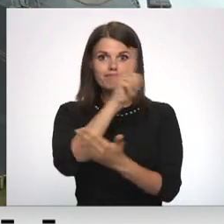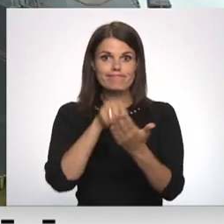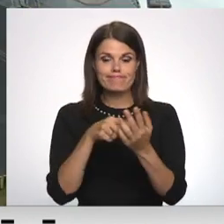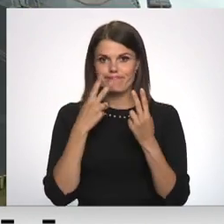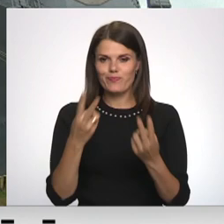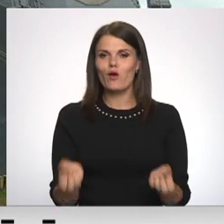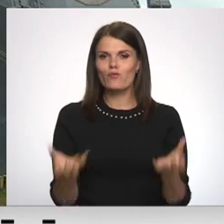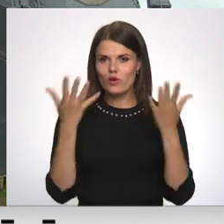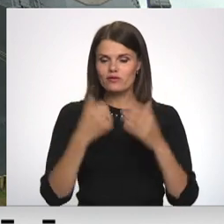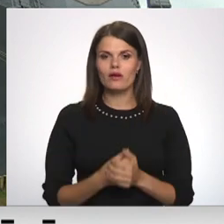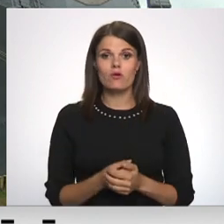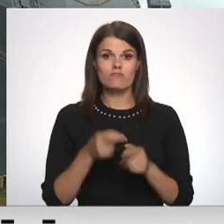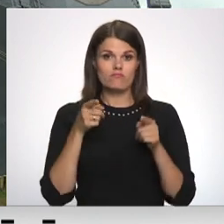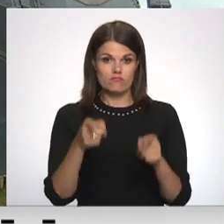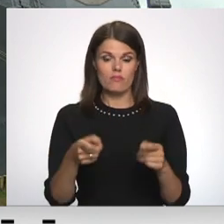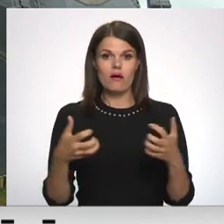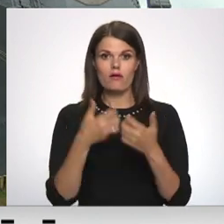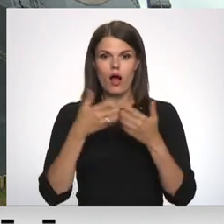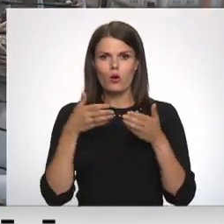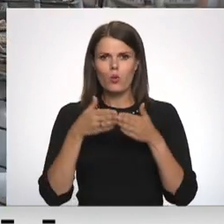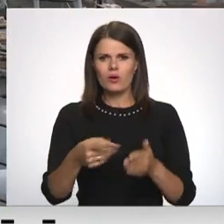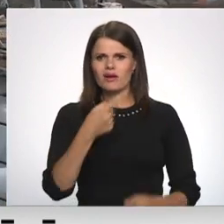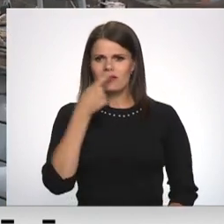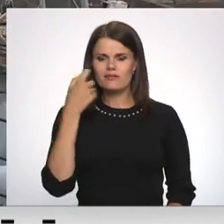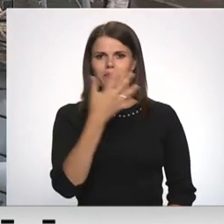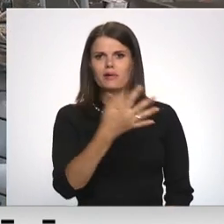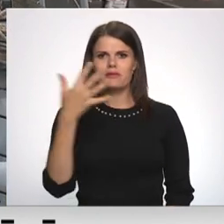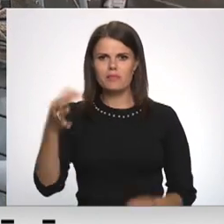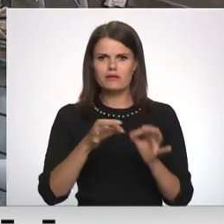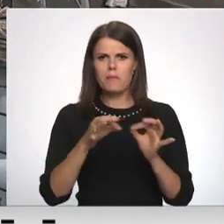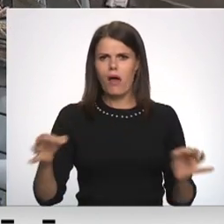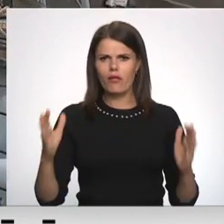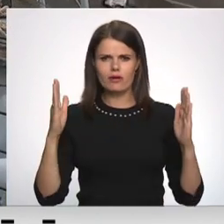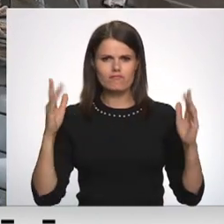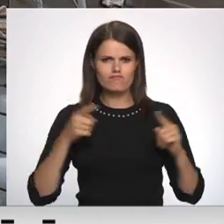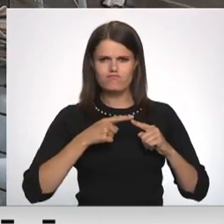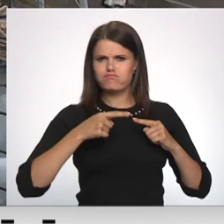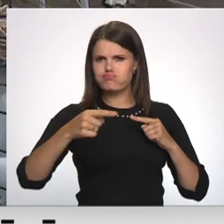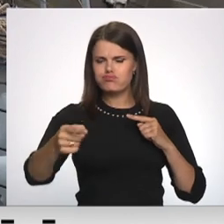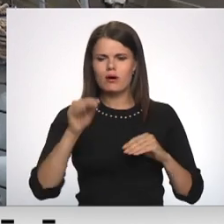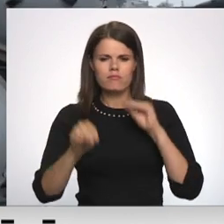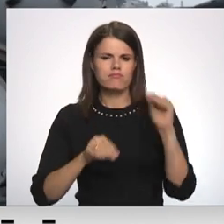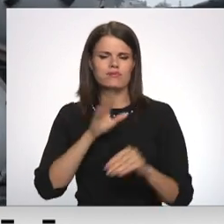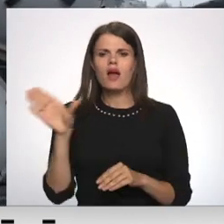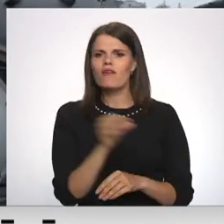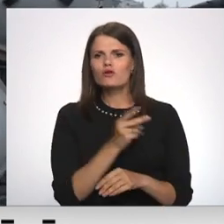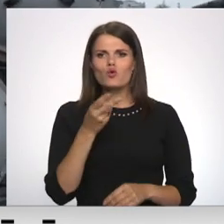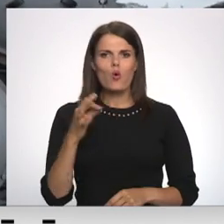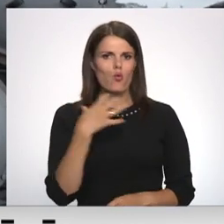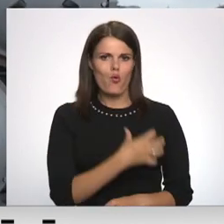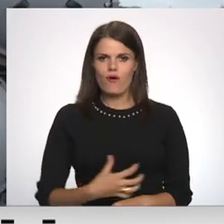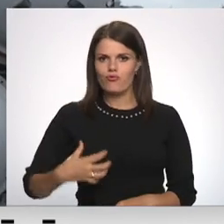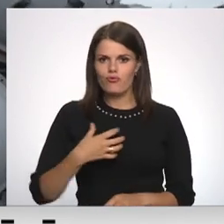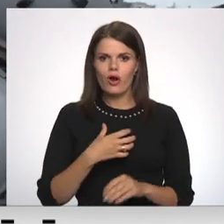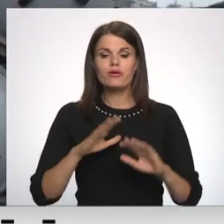Šis karakuģis ir 155 metrus garš. Tas aprīkots ar visu, kas varētu būt nepieciešams, stāsta kapteinis. Bet